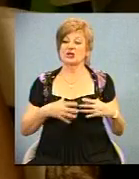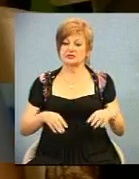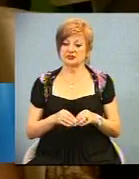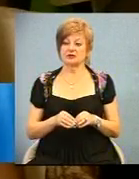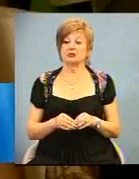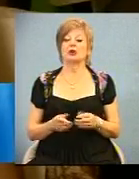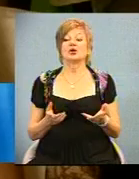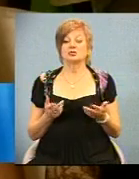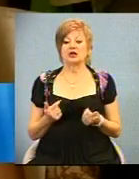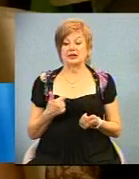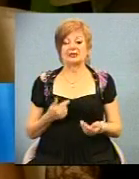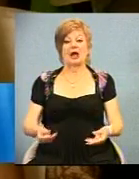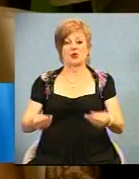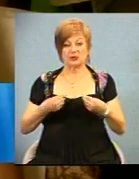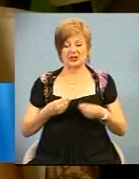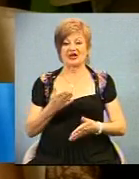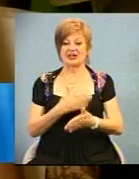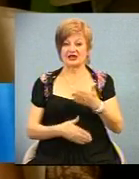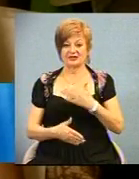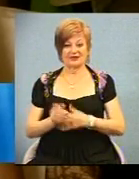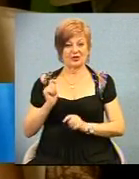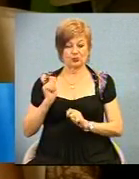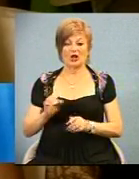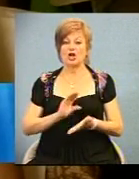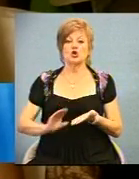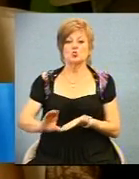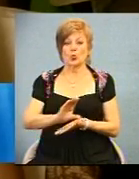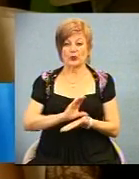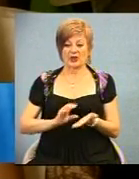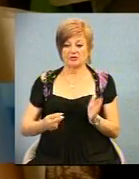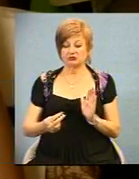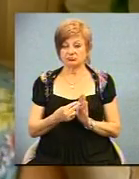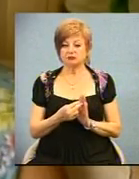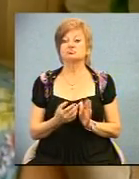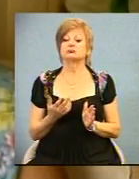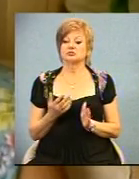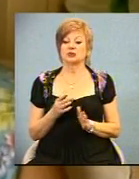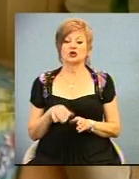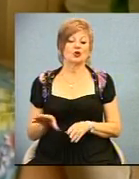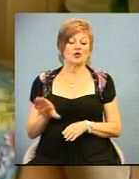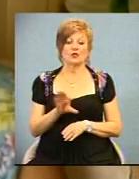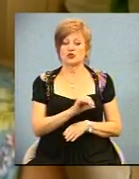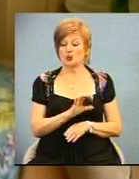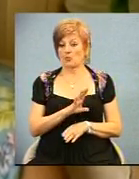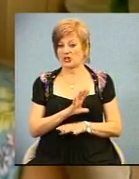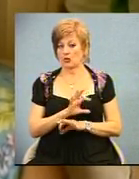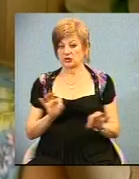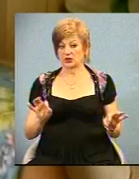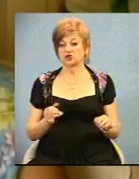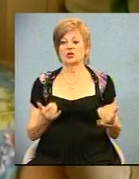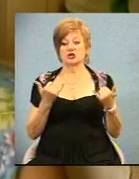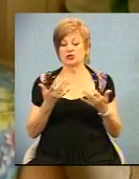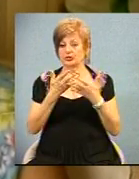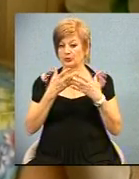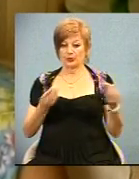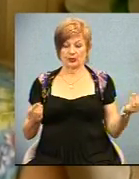три. Як нам видали, як інваліду йому дали тюнер, він його має. Все було отлично. А сейчас